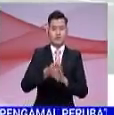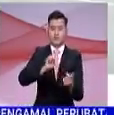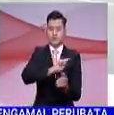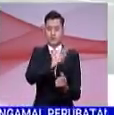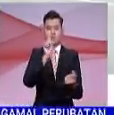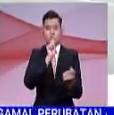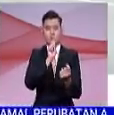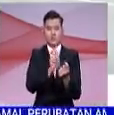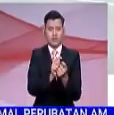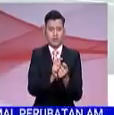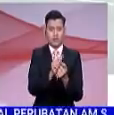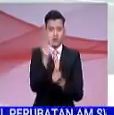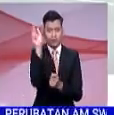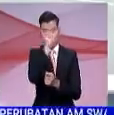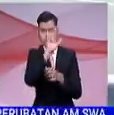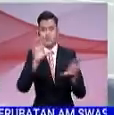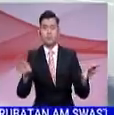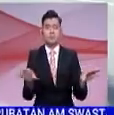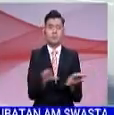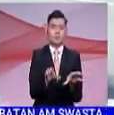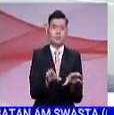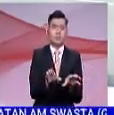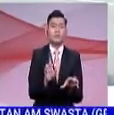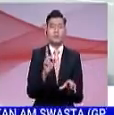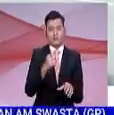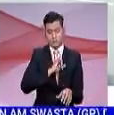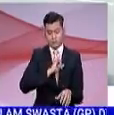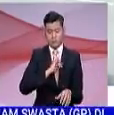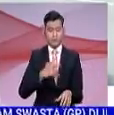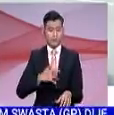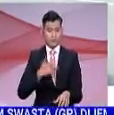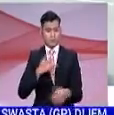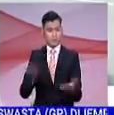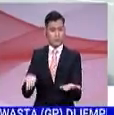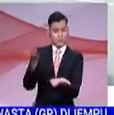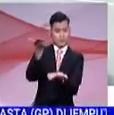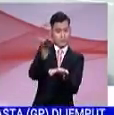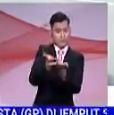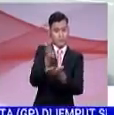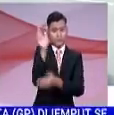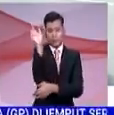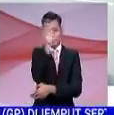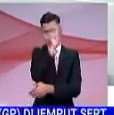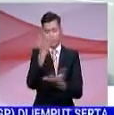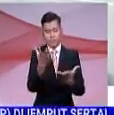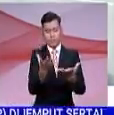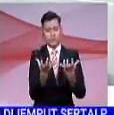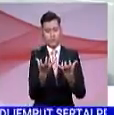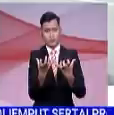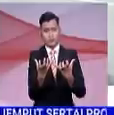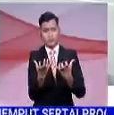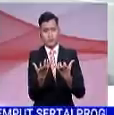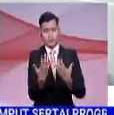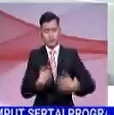Eloklah betul cadangan kerajaan untuk sekat balik,